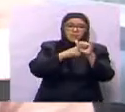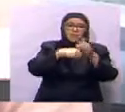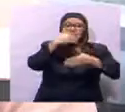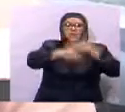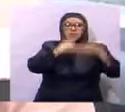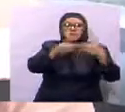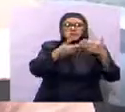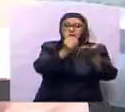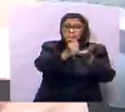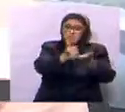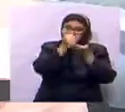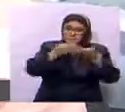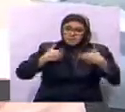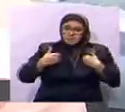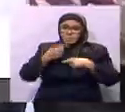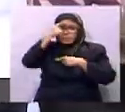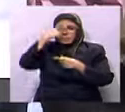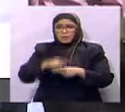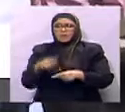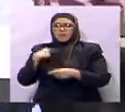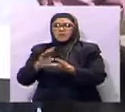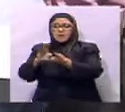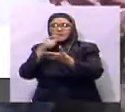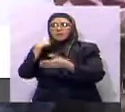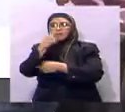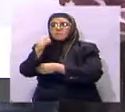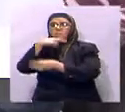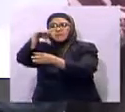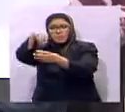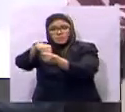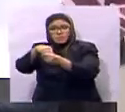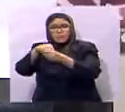membantu mereka-mereka yang terbabit ini.